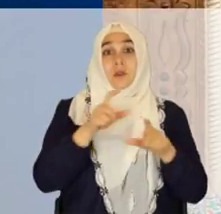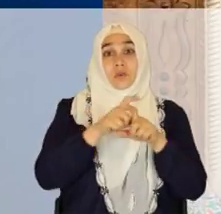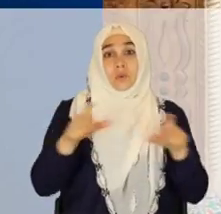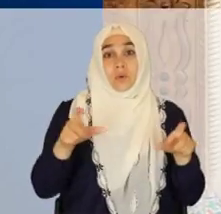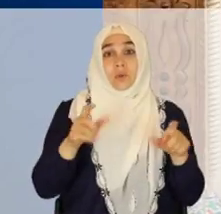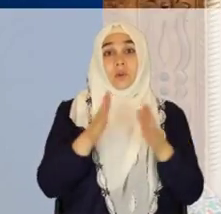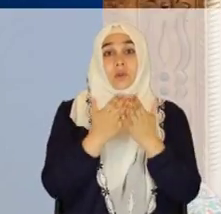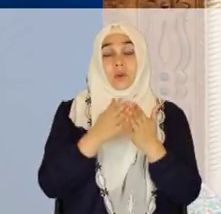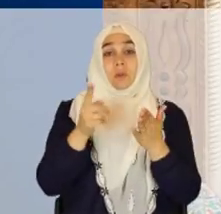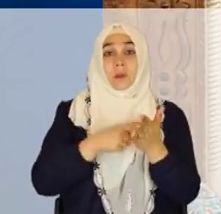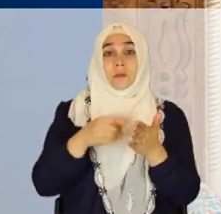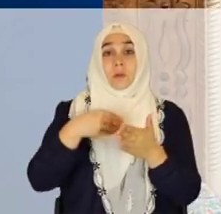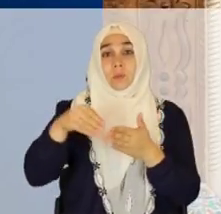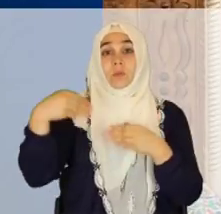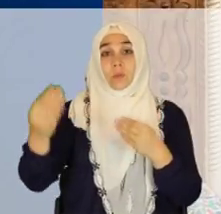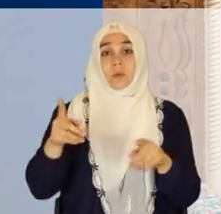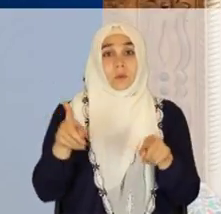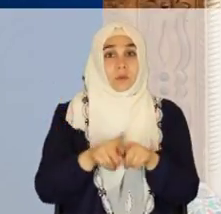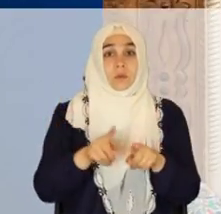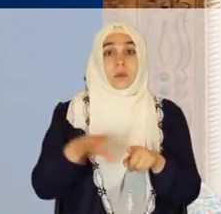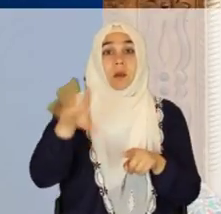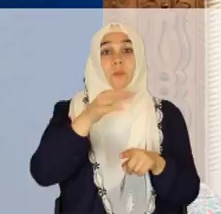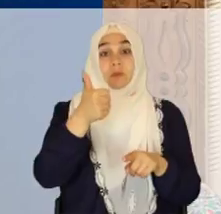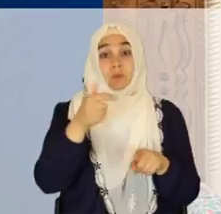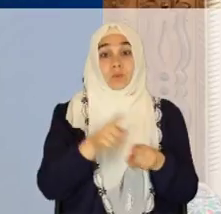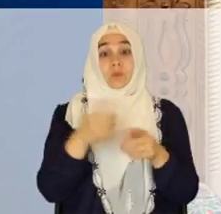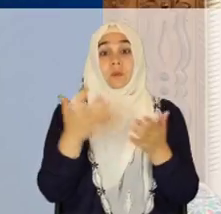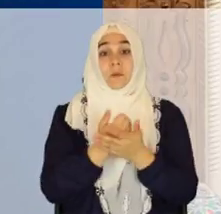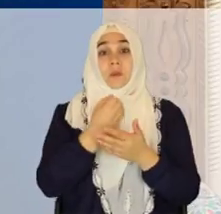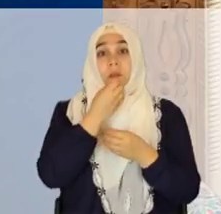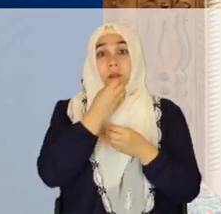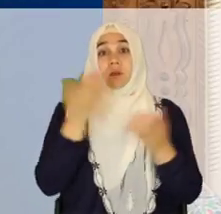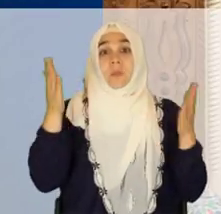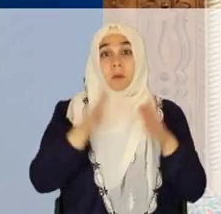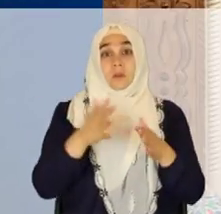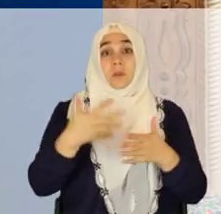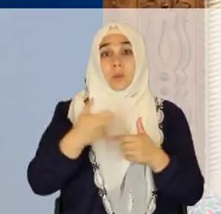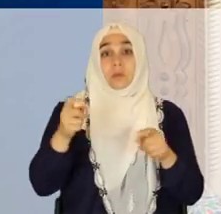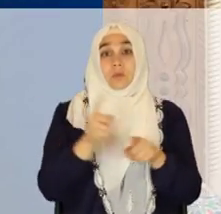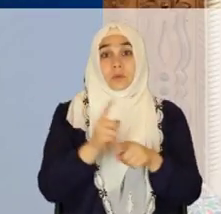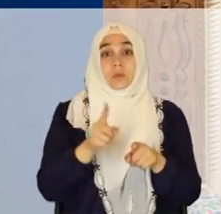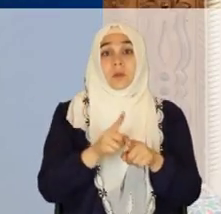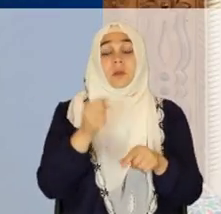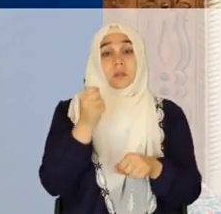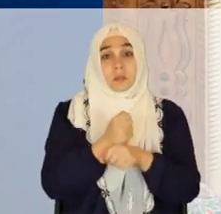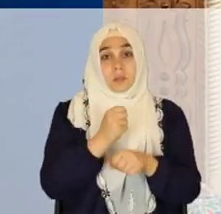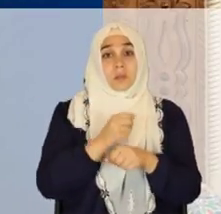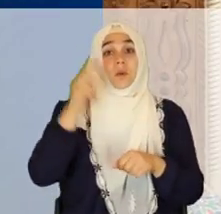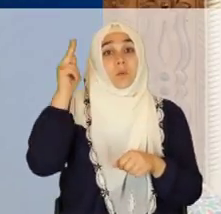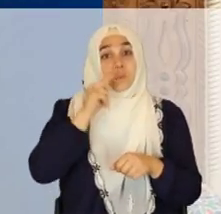Maktabga borishiga kitob daftar olib bersin, qani edi shular? Hammasi savobchilar. Mana shunaqalarni qilishni o'rganishimiz